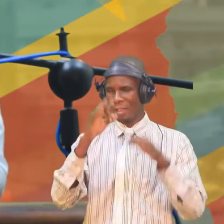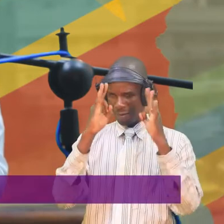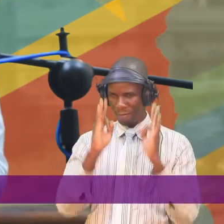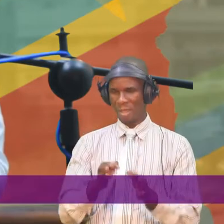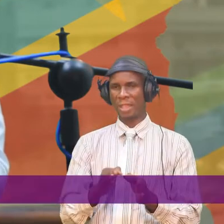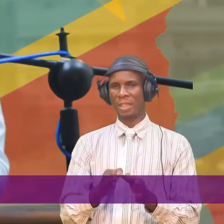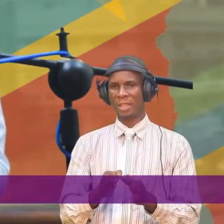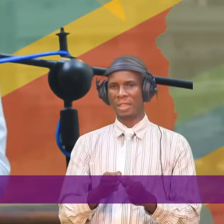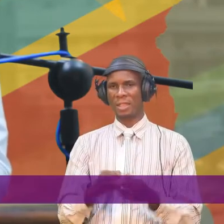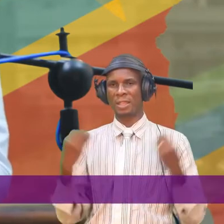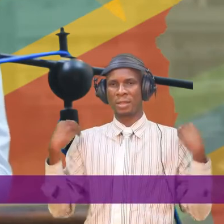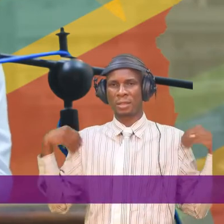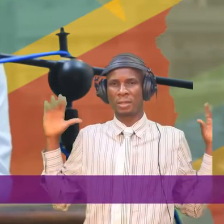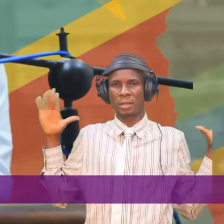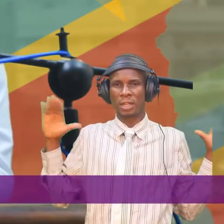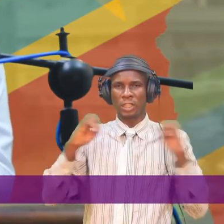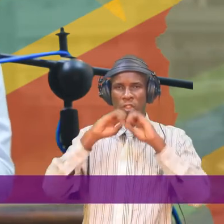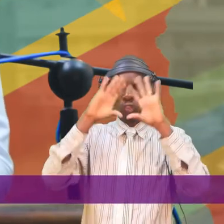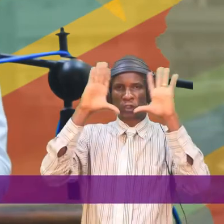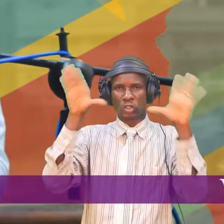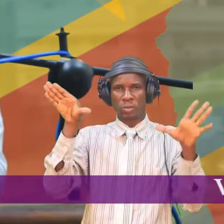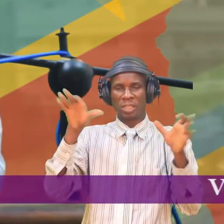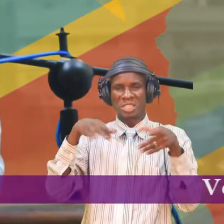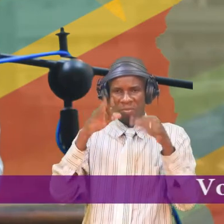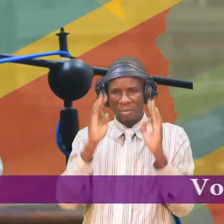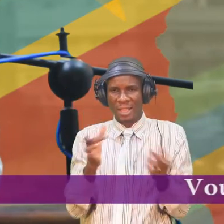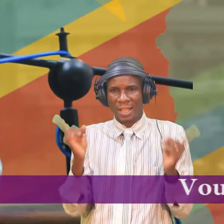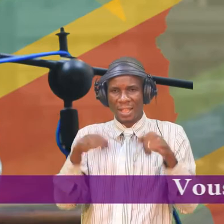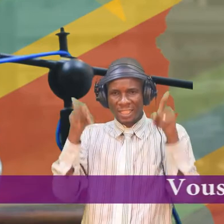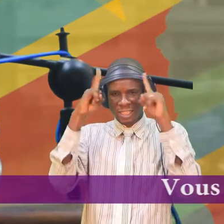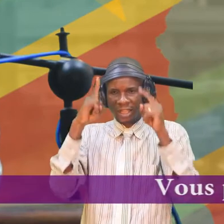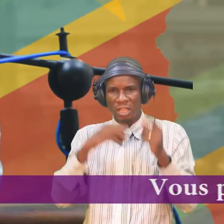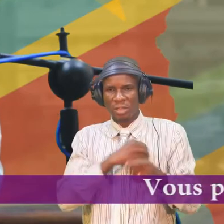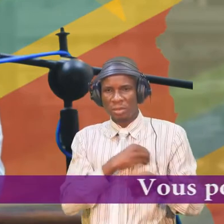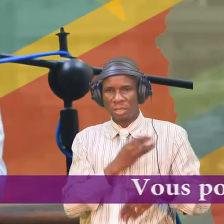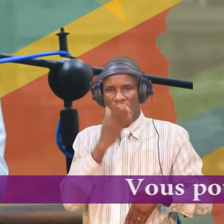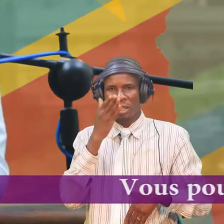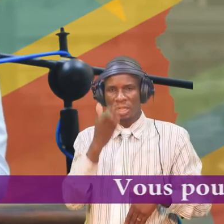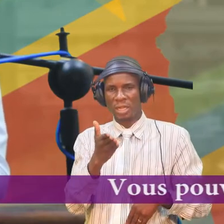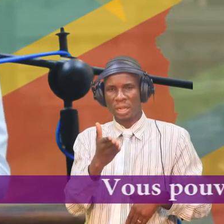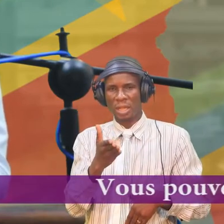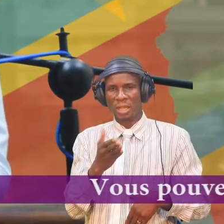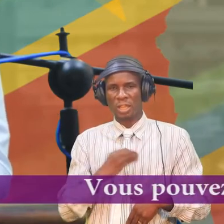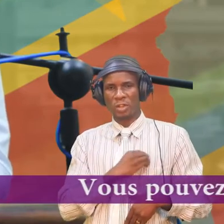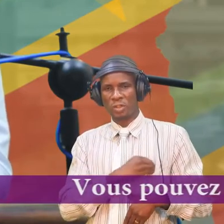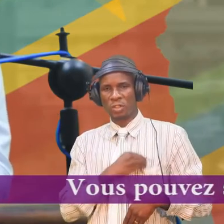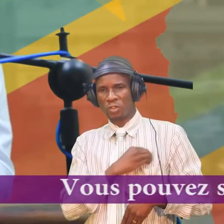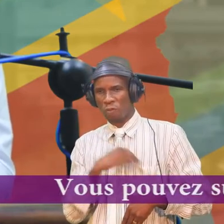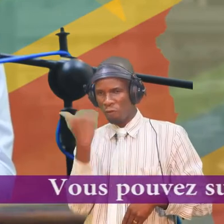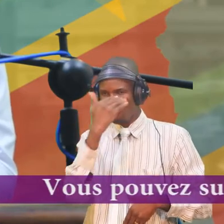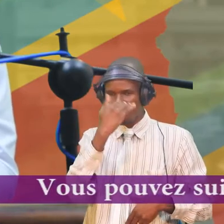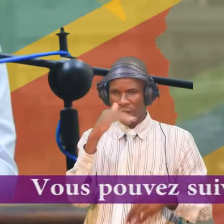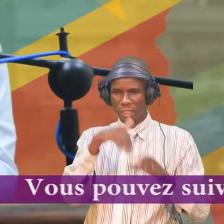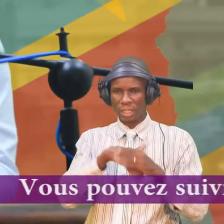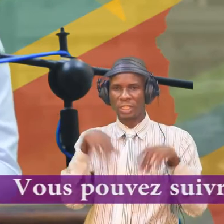ni malaika wa nuru. C'est un abus. Et la Bible alikuwa malaika wa nuru. L'iniquité a été trouvée. Lakini